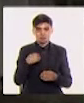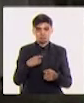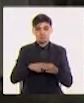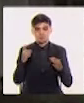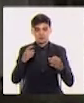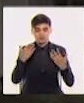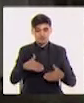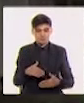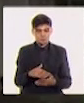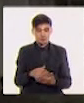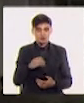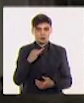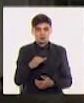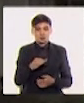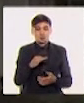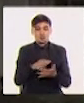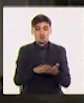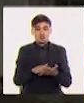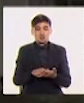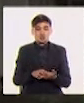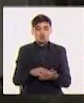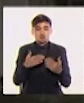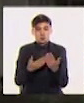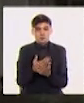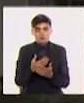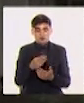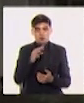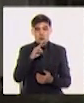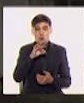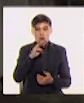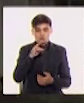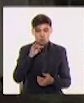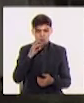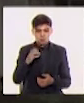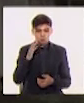бұзылды. Енді жаңадан қазір біз конкурсты жариялаймыз.